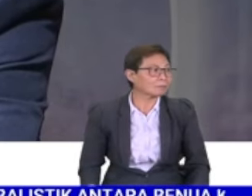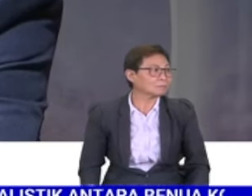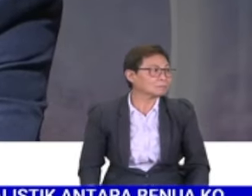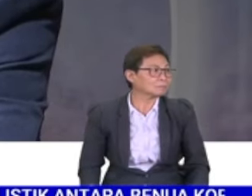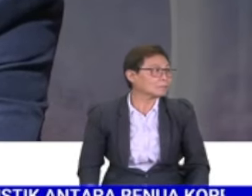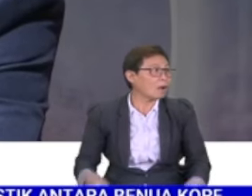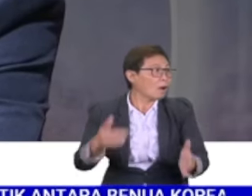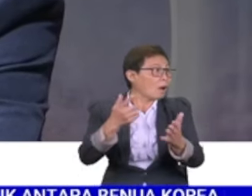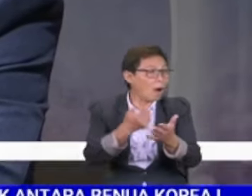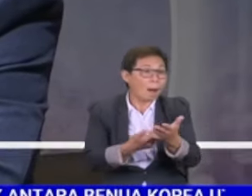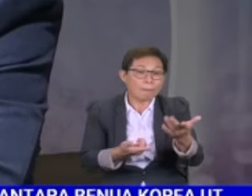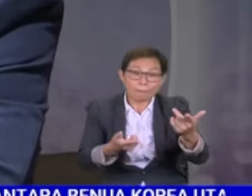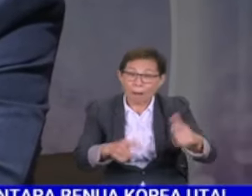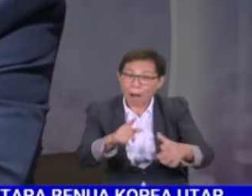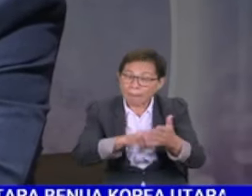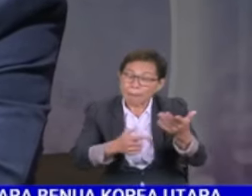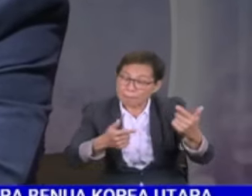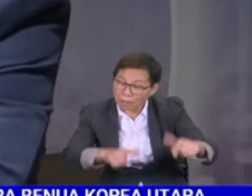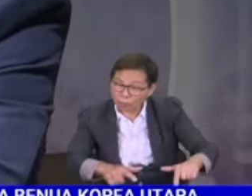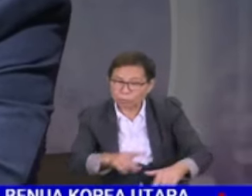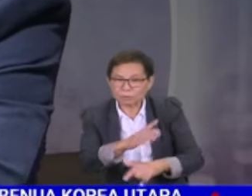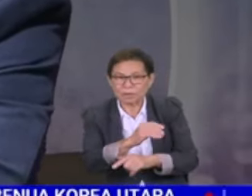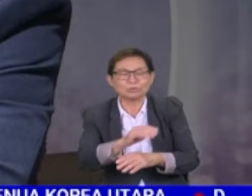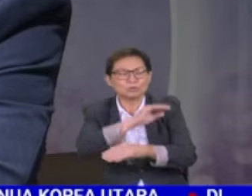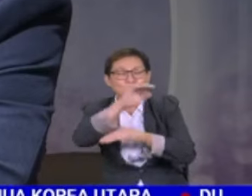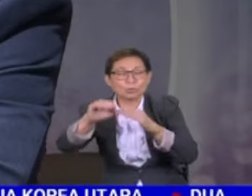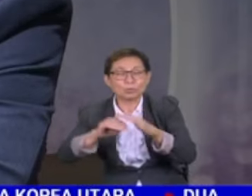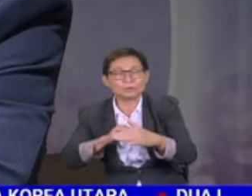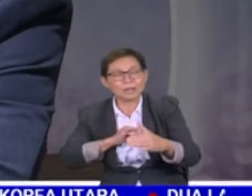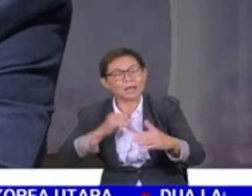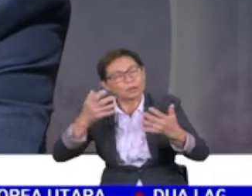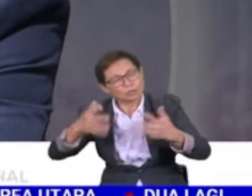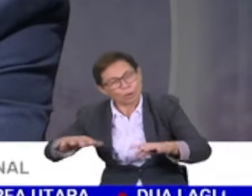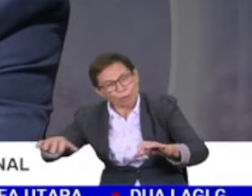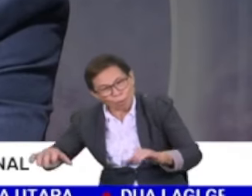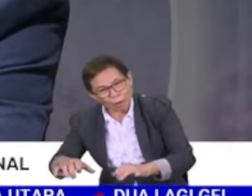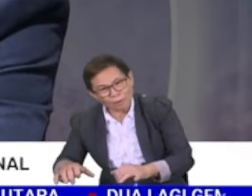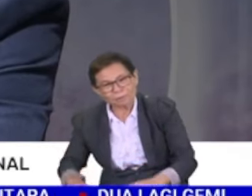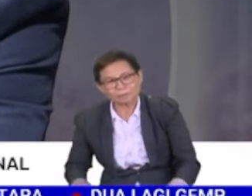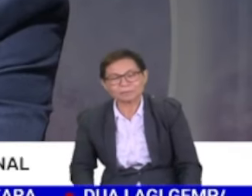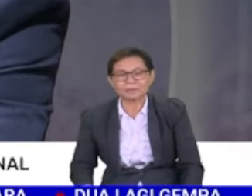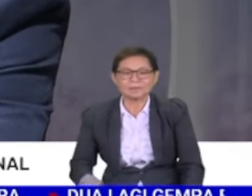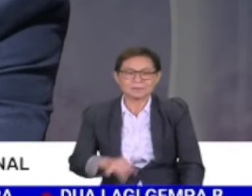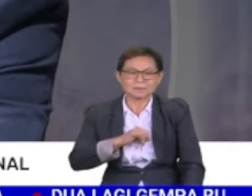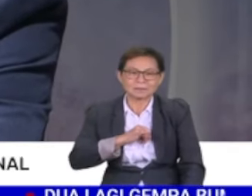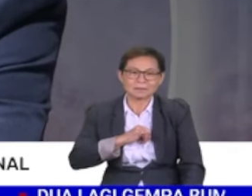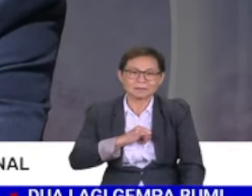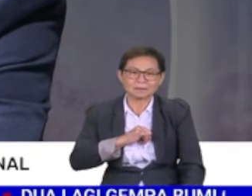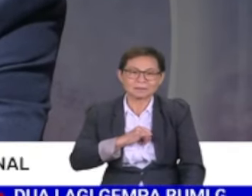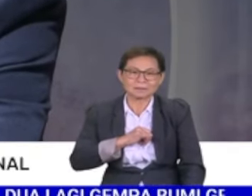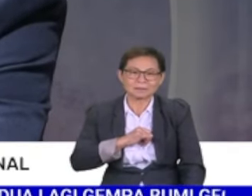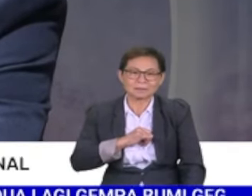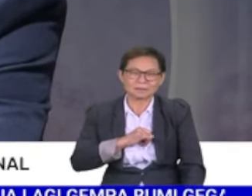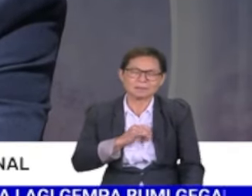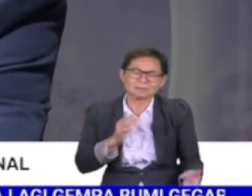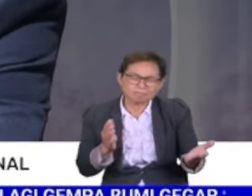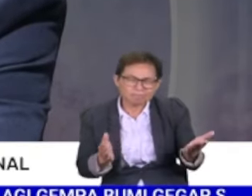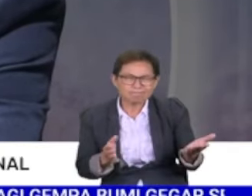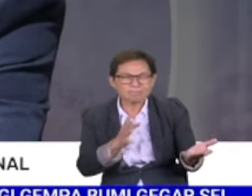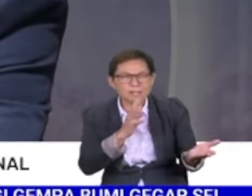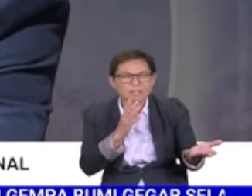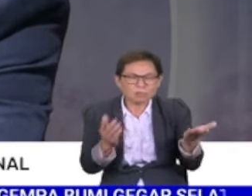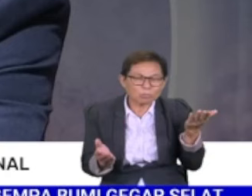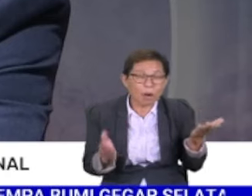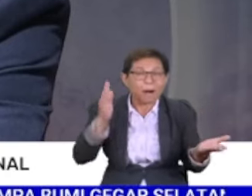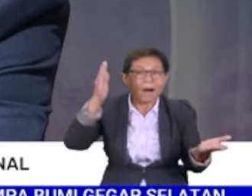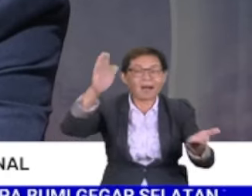Setiap apa yang berlaku dan setiap apa yang saya pernah lakukan, saya rasa mungkin